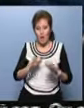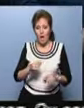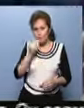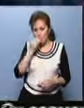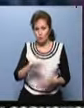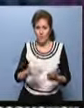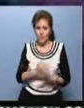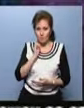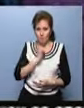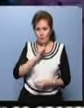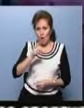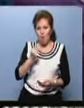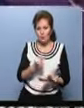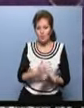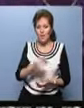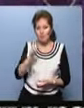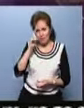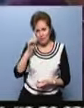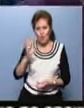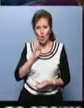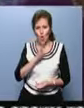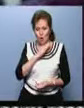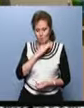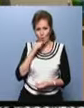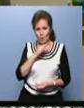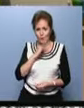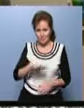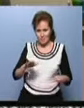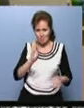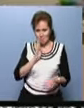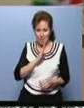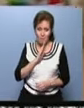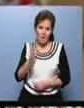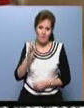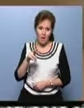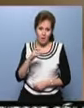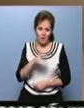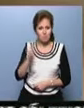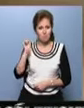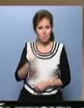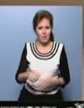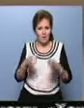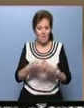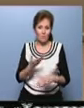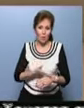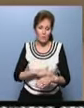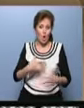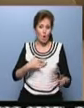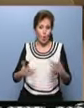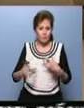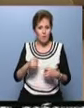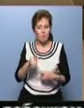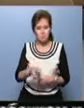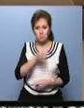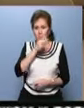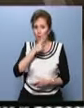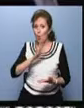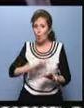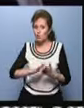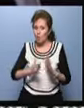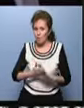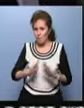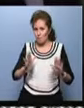известная многодетная мама российской эстрады, певица Валерия. В Воткинск она приехала с концертом. Как маму ее впечатлили условия, как певицу